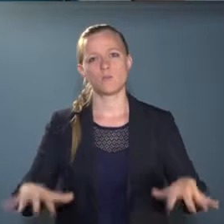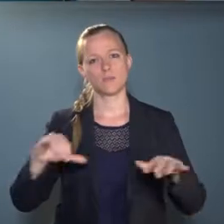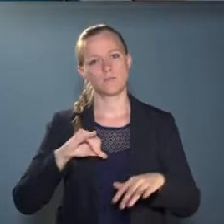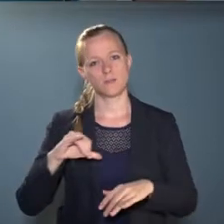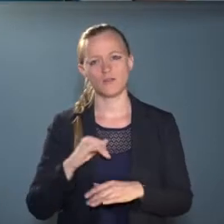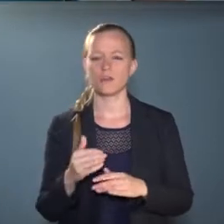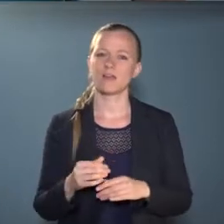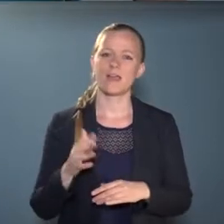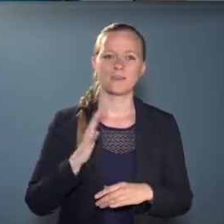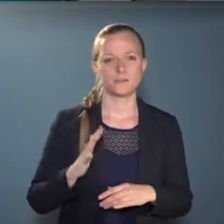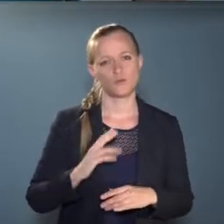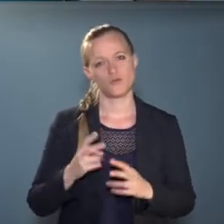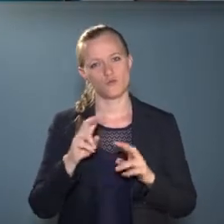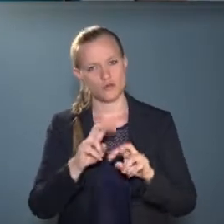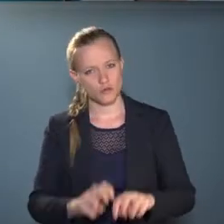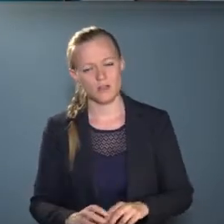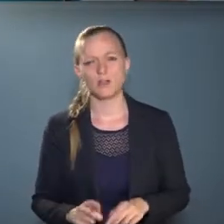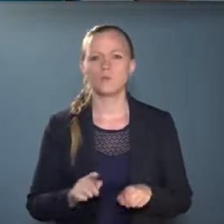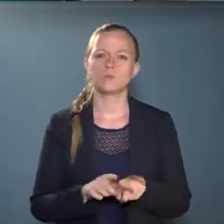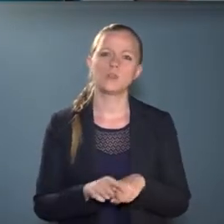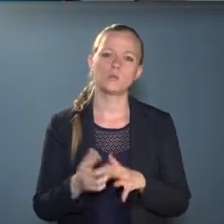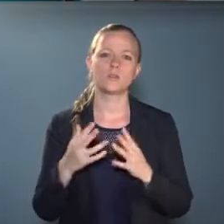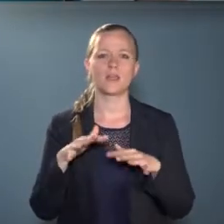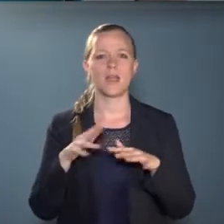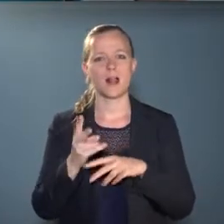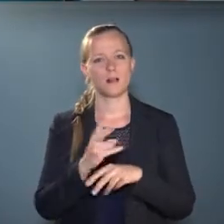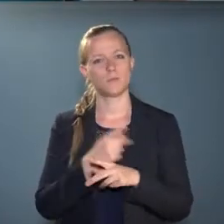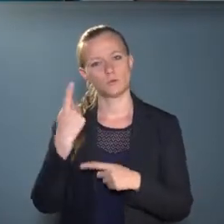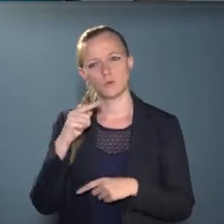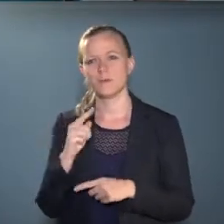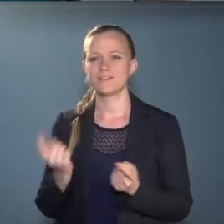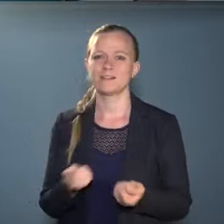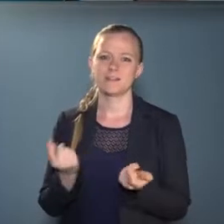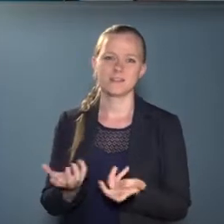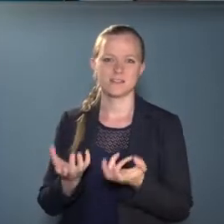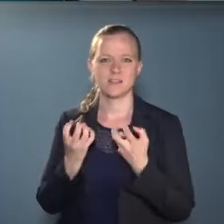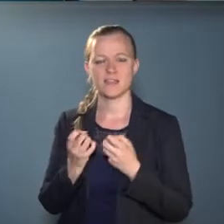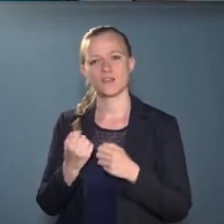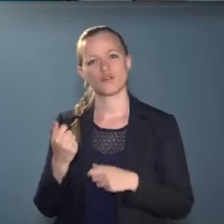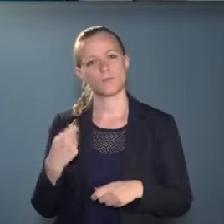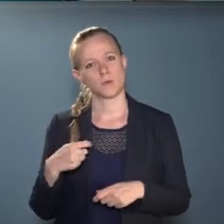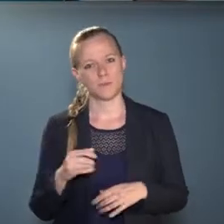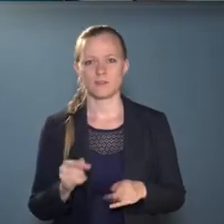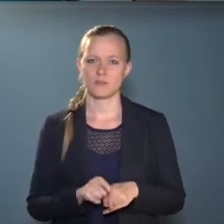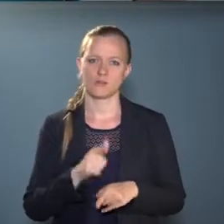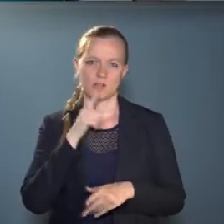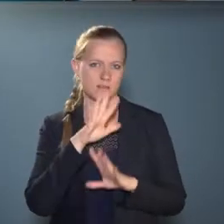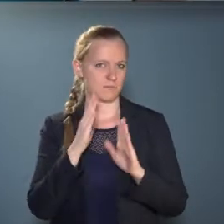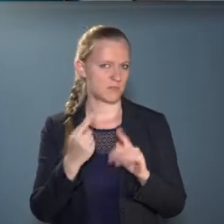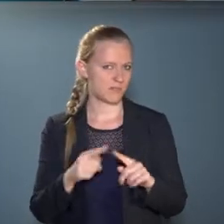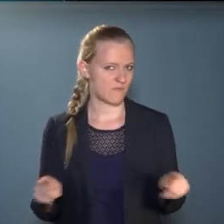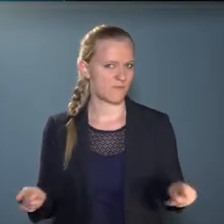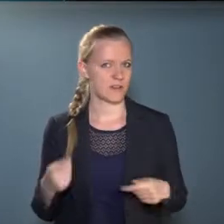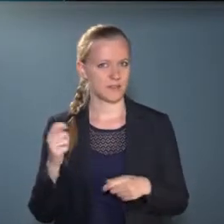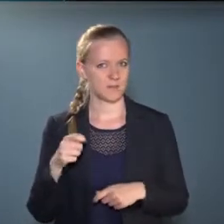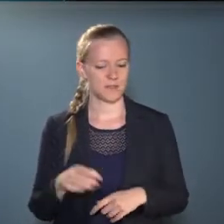etikus hacking és társai, de ugyanúgy államtudományi, tehát hírszerzés, diplomácia és egyéb területeken is lesznek mindenféle